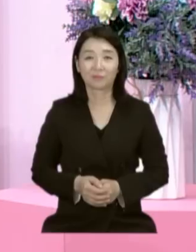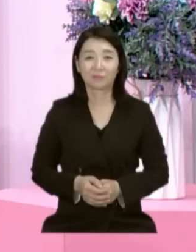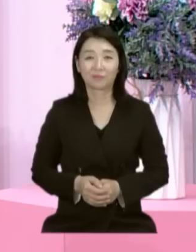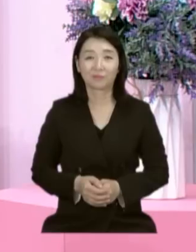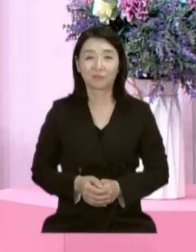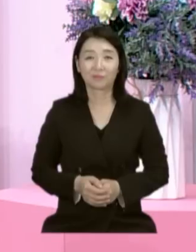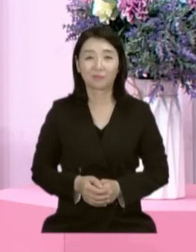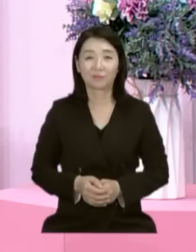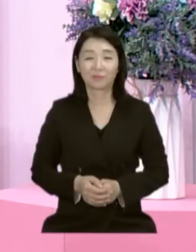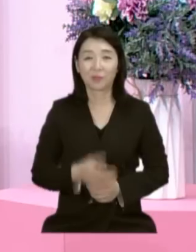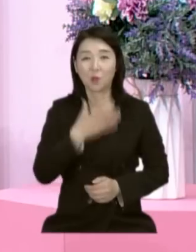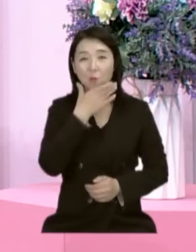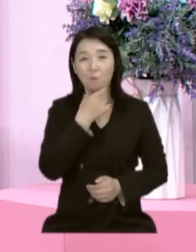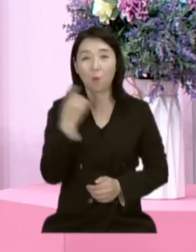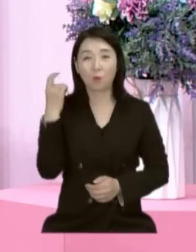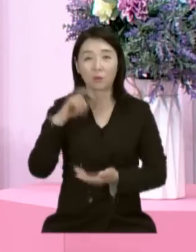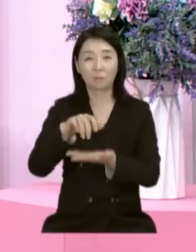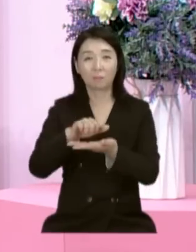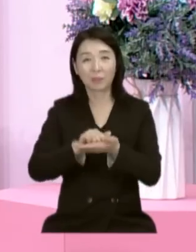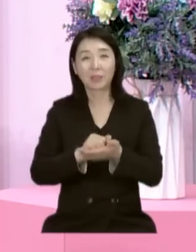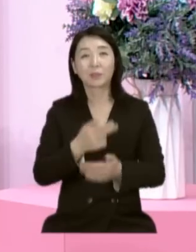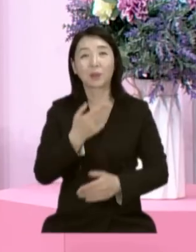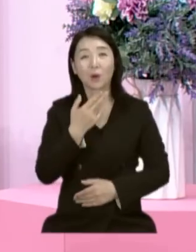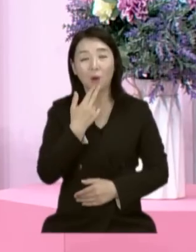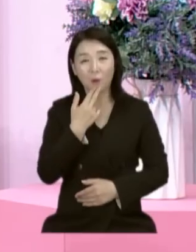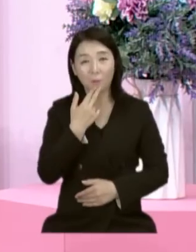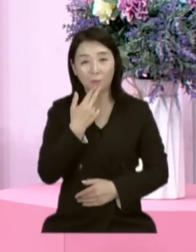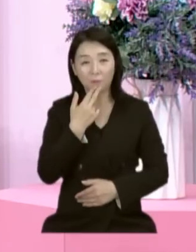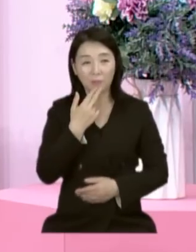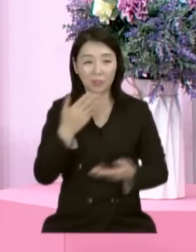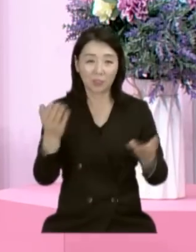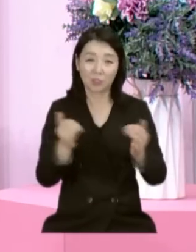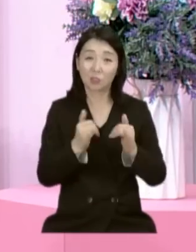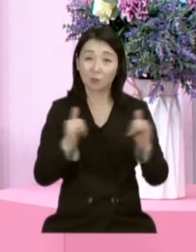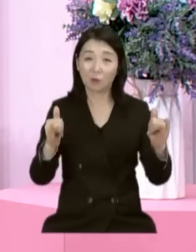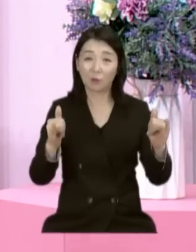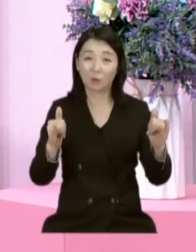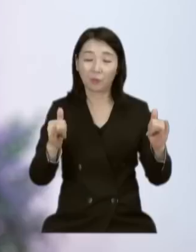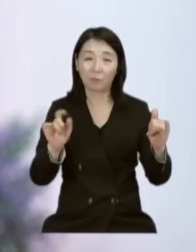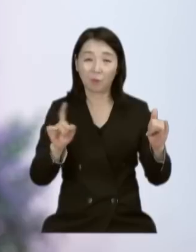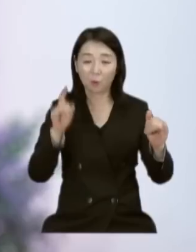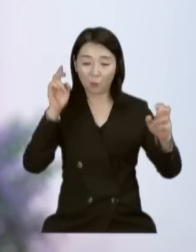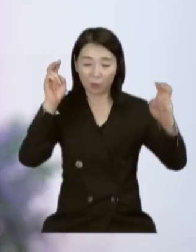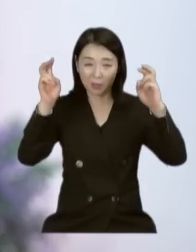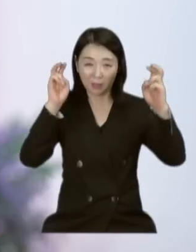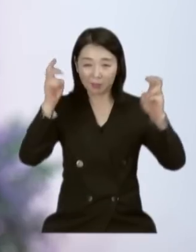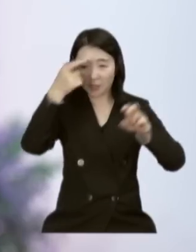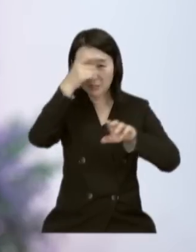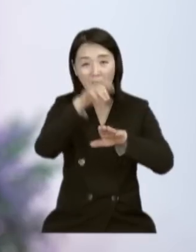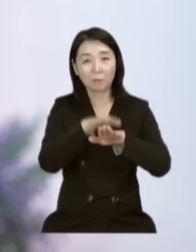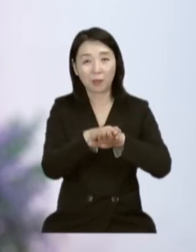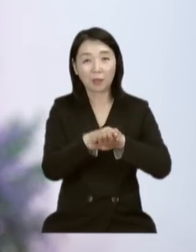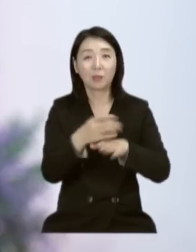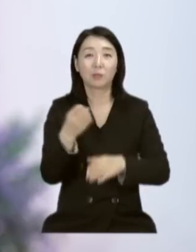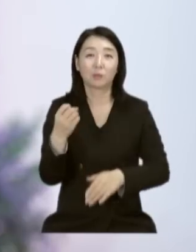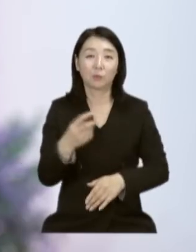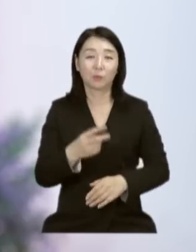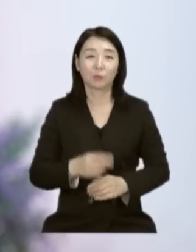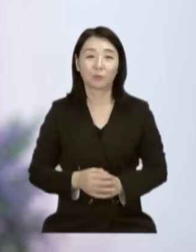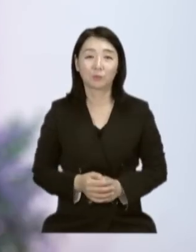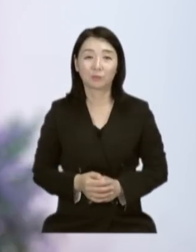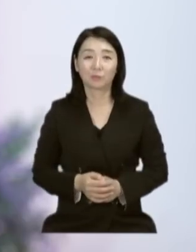이제 그 복음을 받아들이지 않았던 임직원들이 회사의 예배나